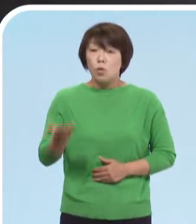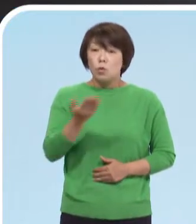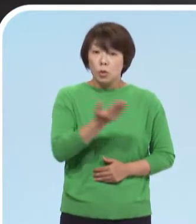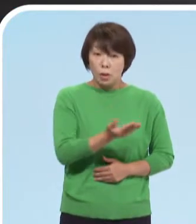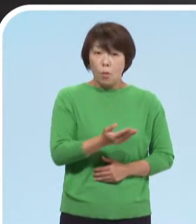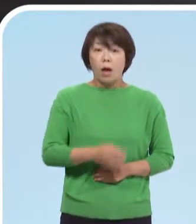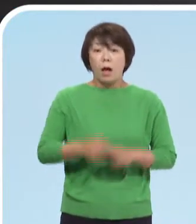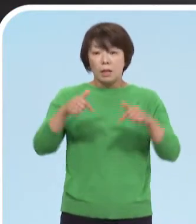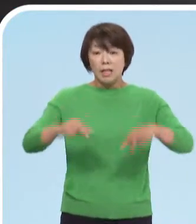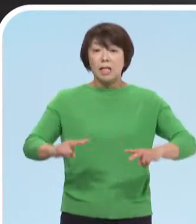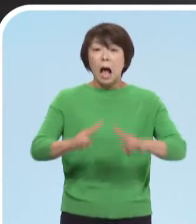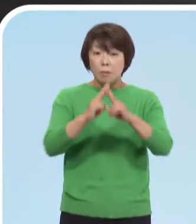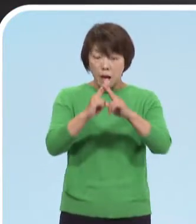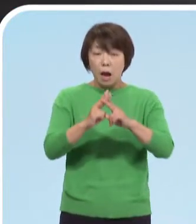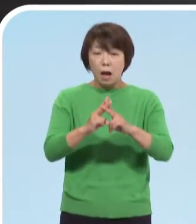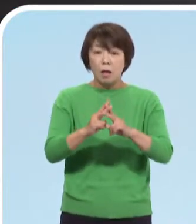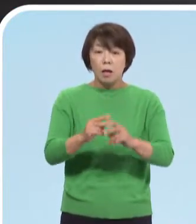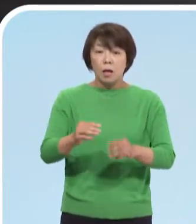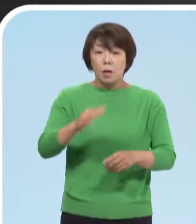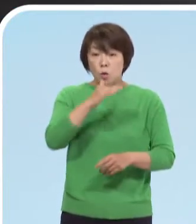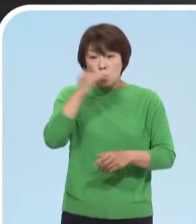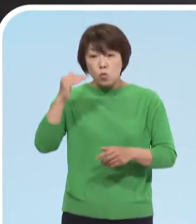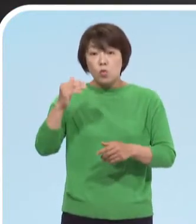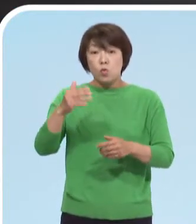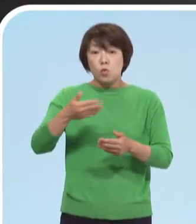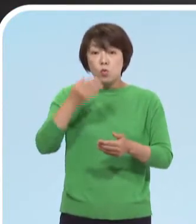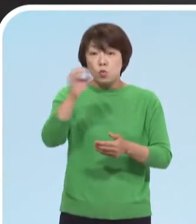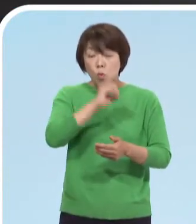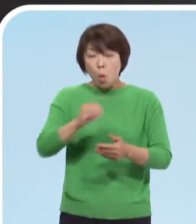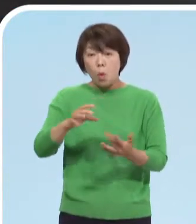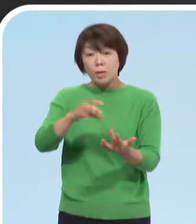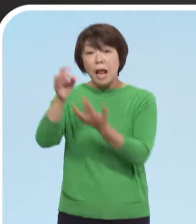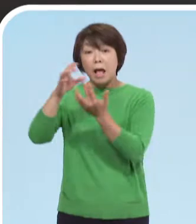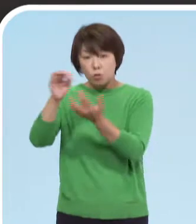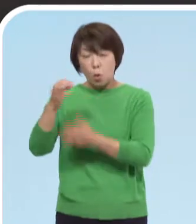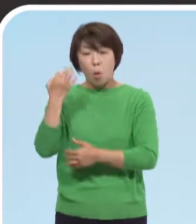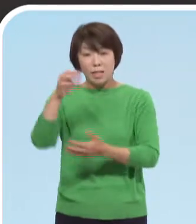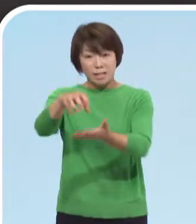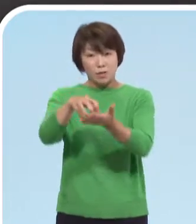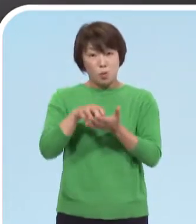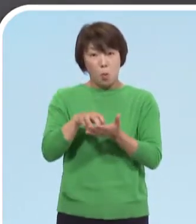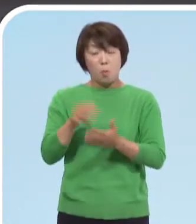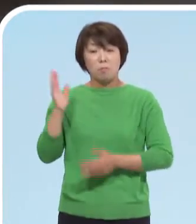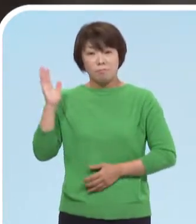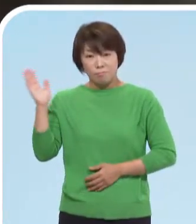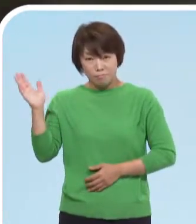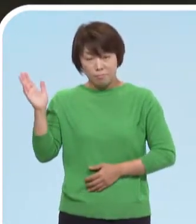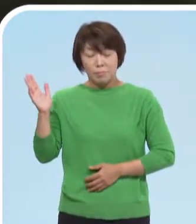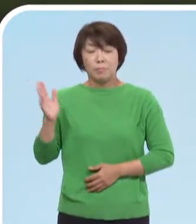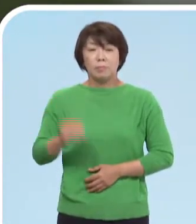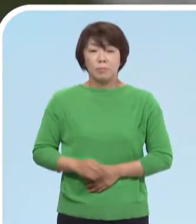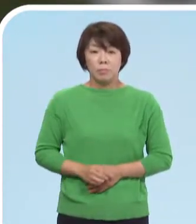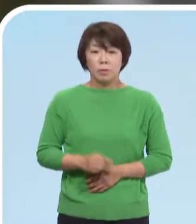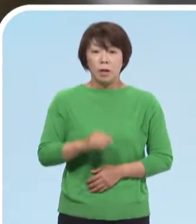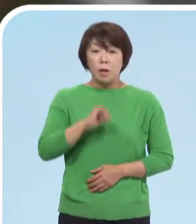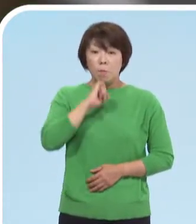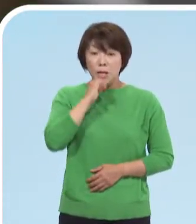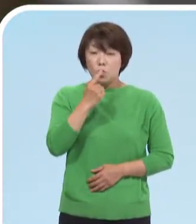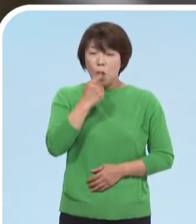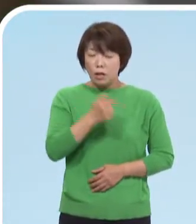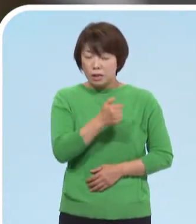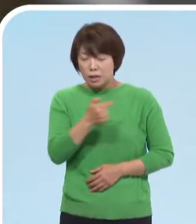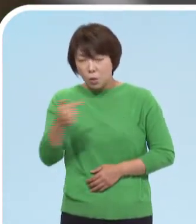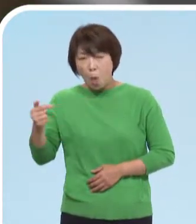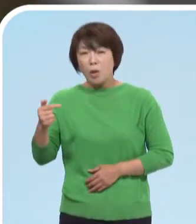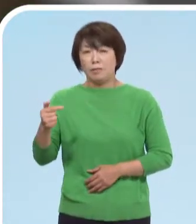続いては西播磨フードセレクション金賞を受賞したリッチミルク。濃厚なミルク感が自